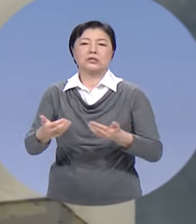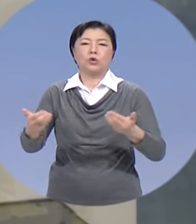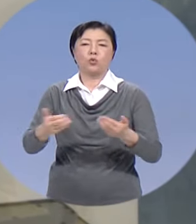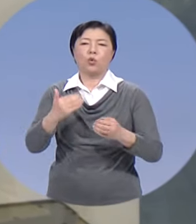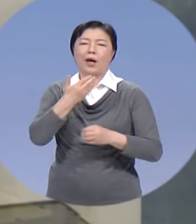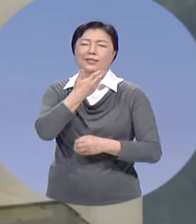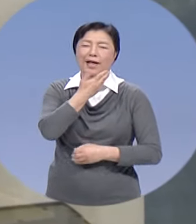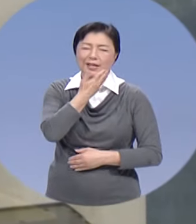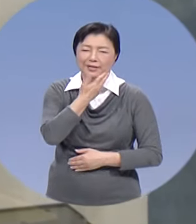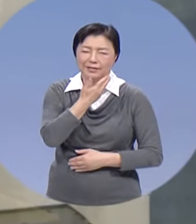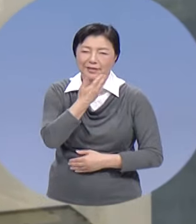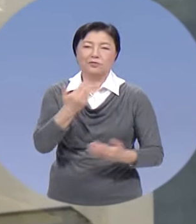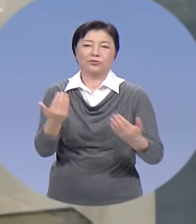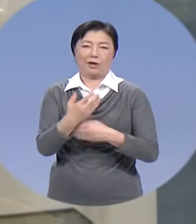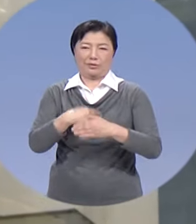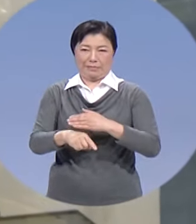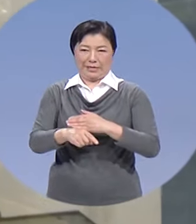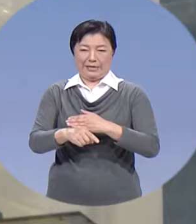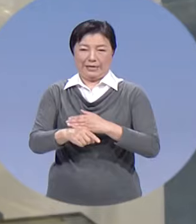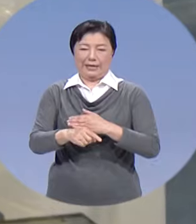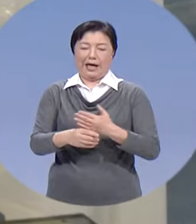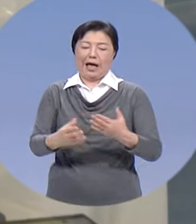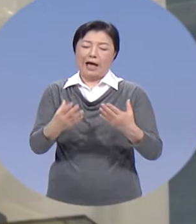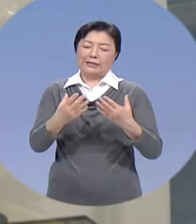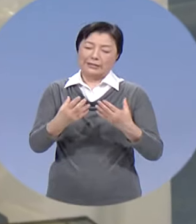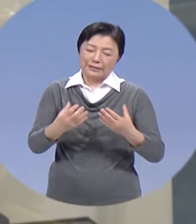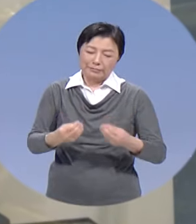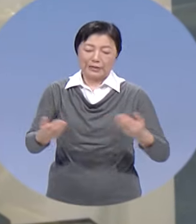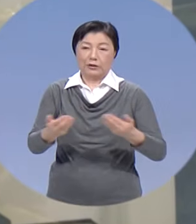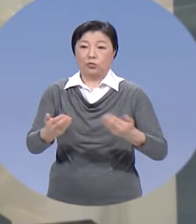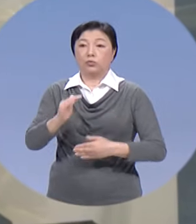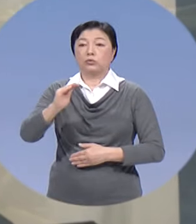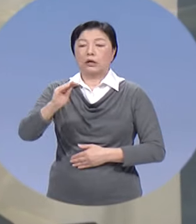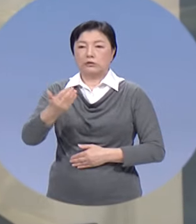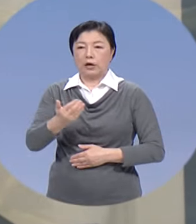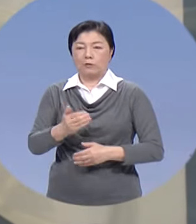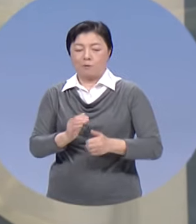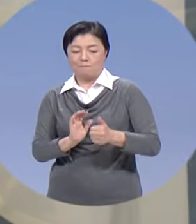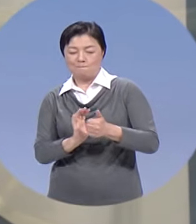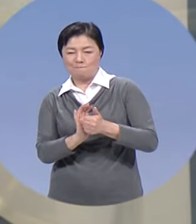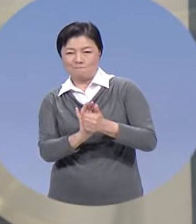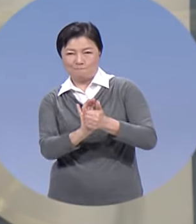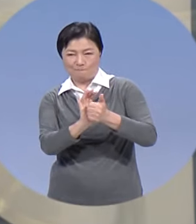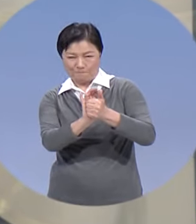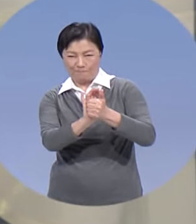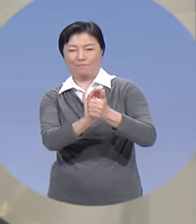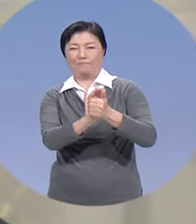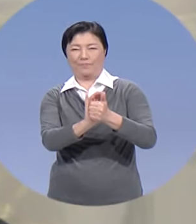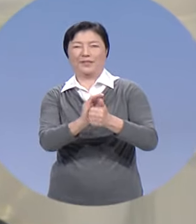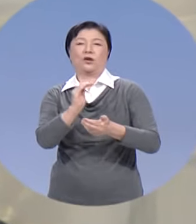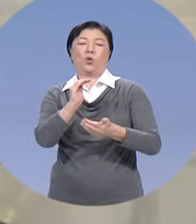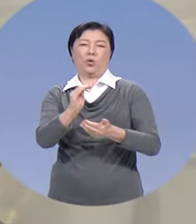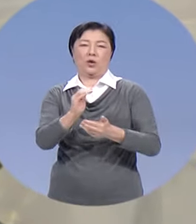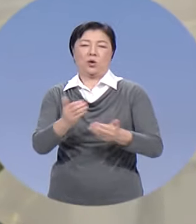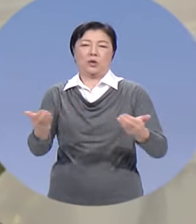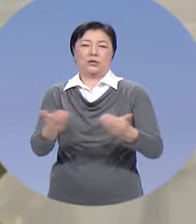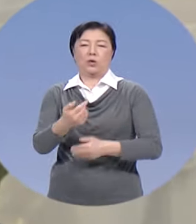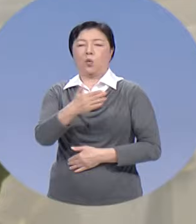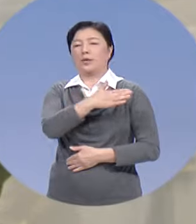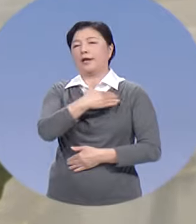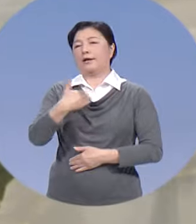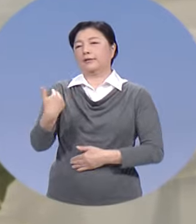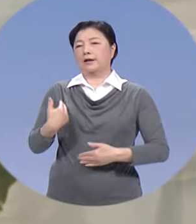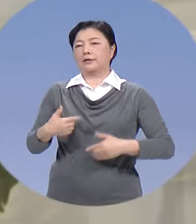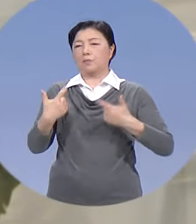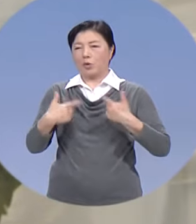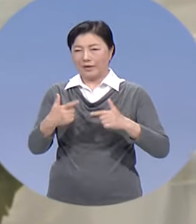切になっております。ちょっと地味な仕事ではありますけれども、縁の下の力持ちということで、このお仕事を私たちは